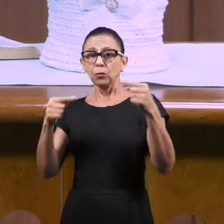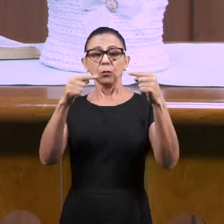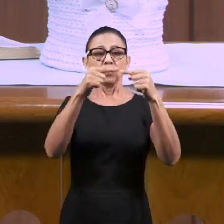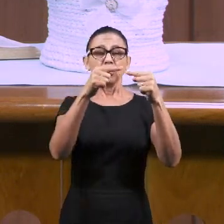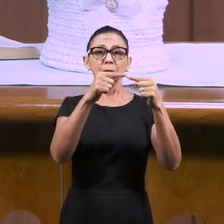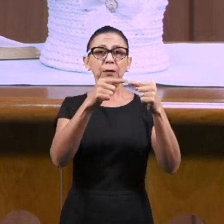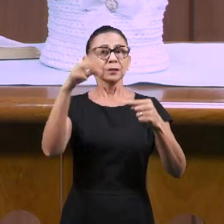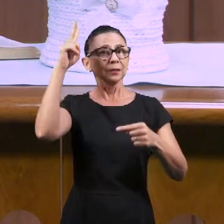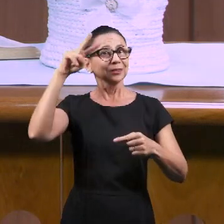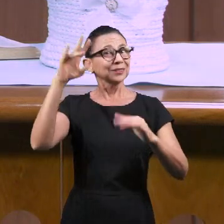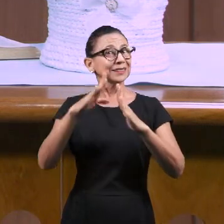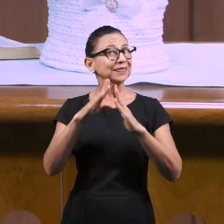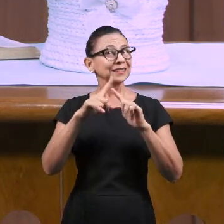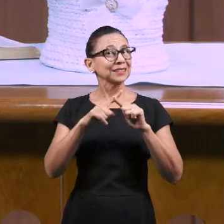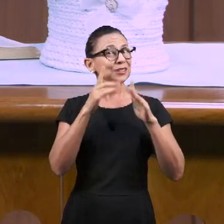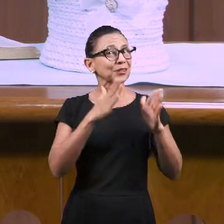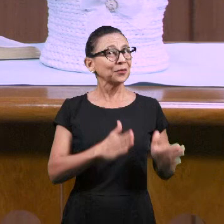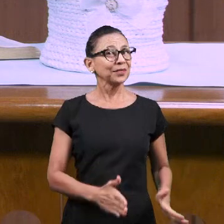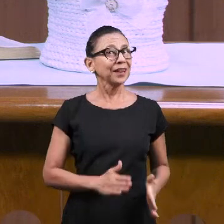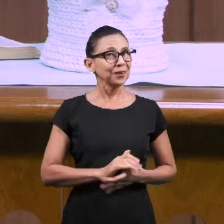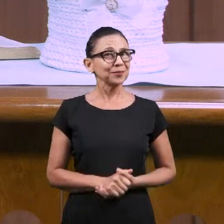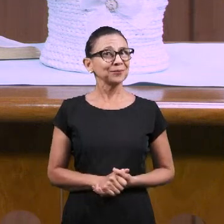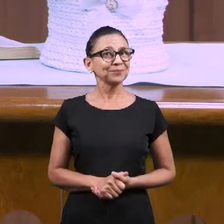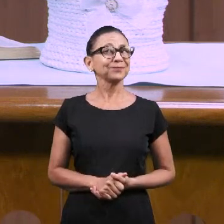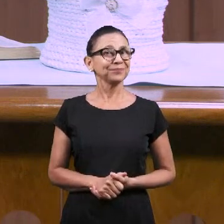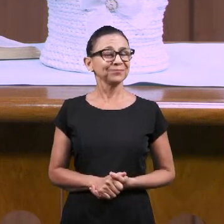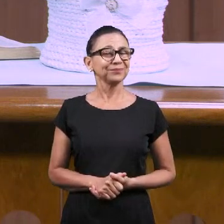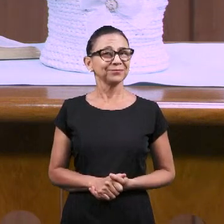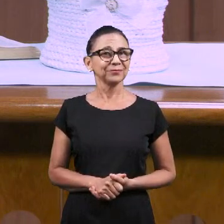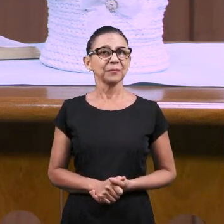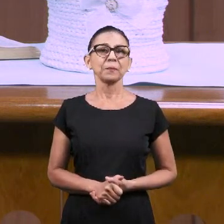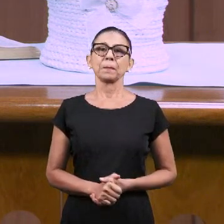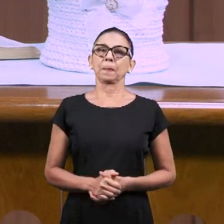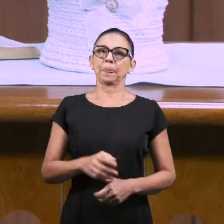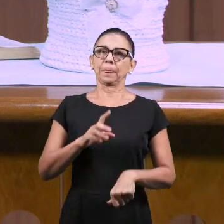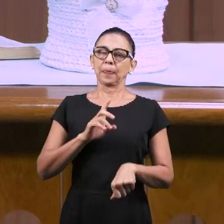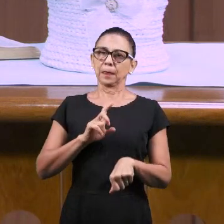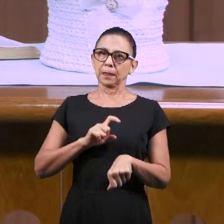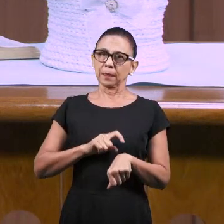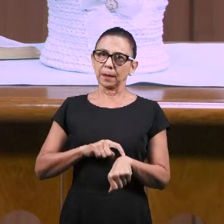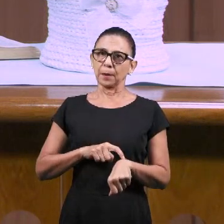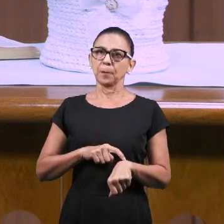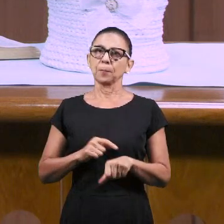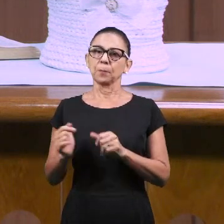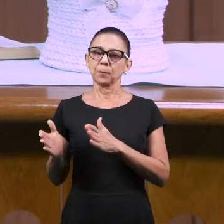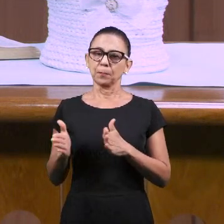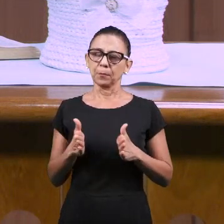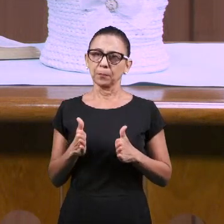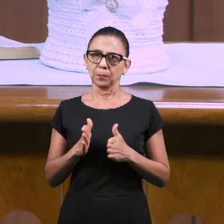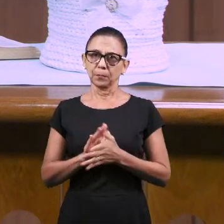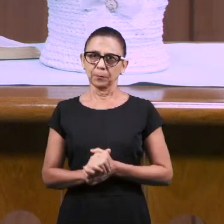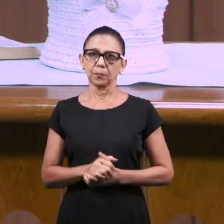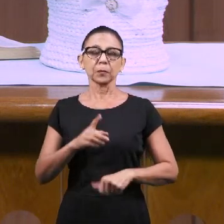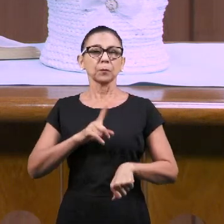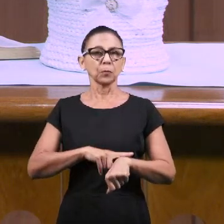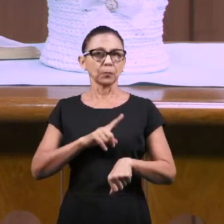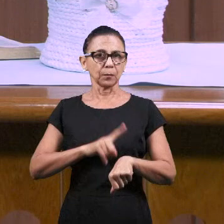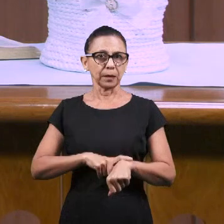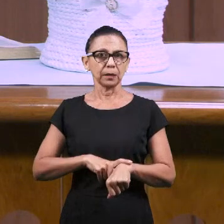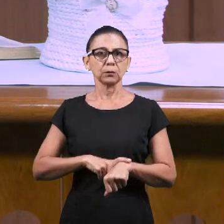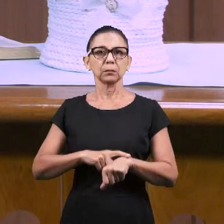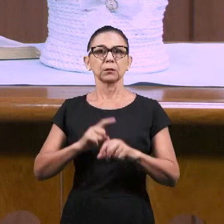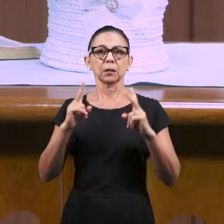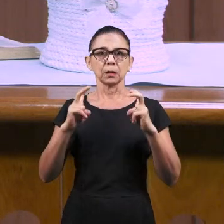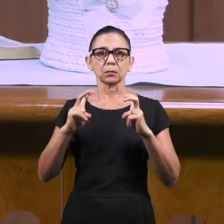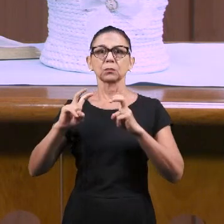histoire donc, qui indique la vie de l'Église. Donc, il y a un moment qu'on arrive, on parle